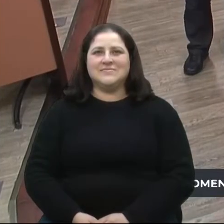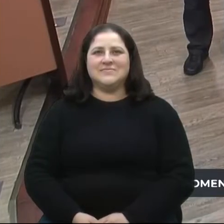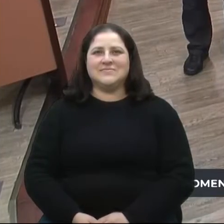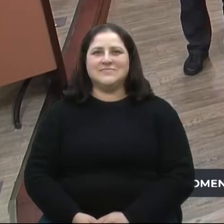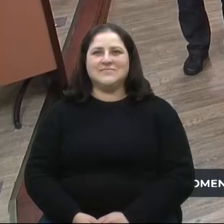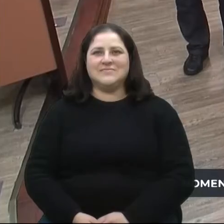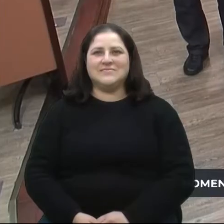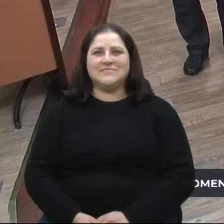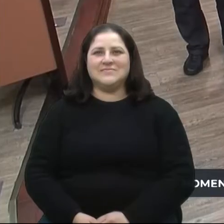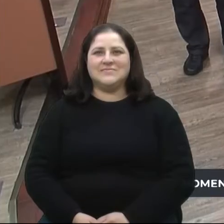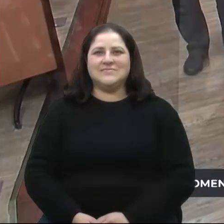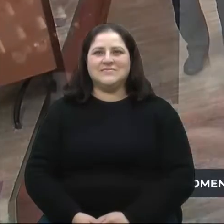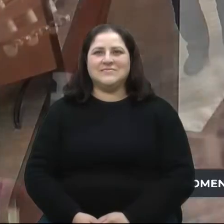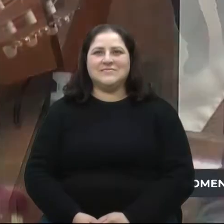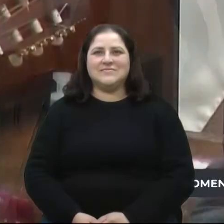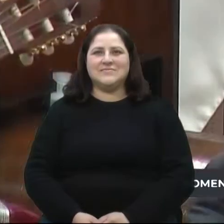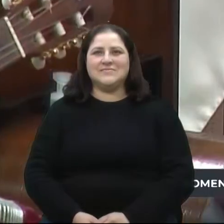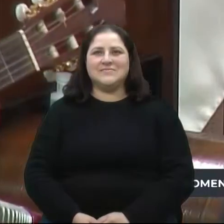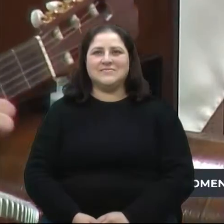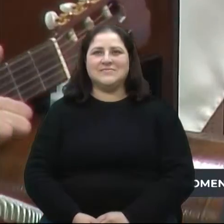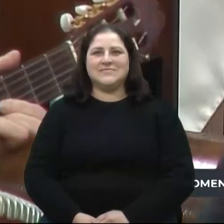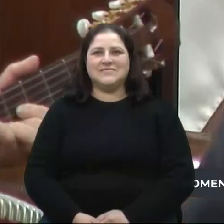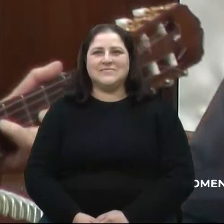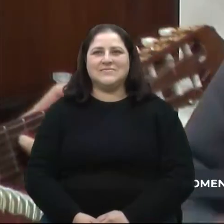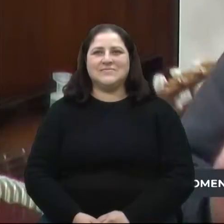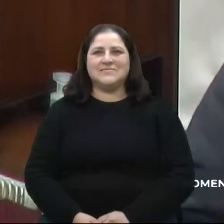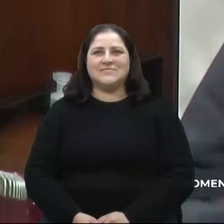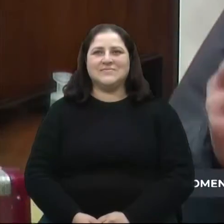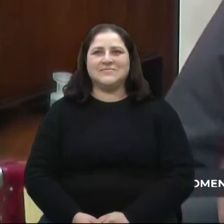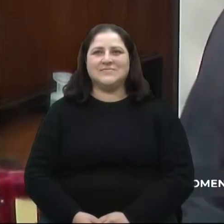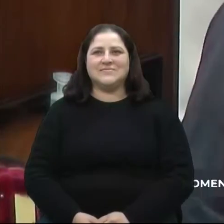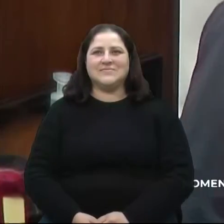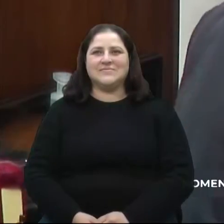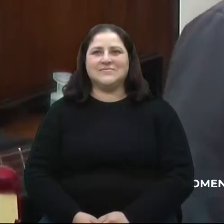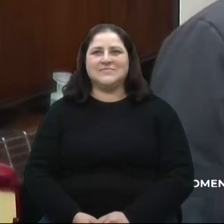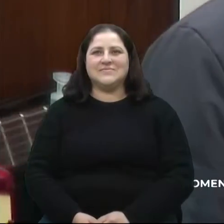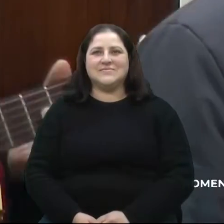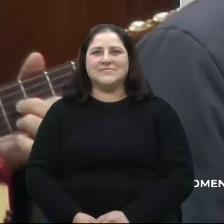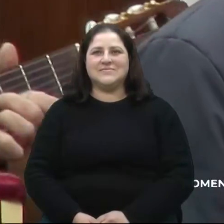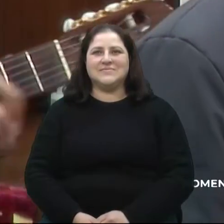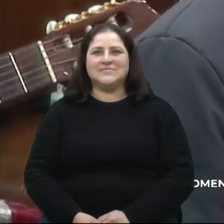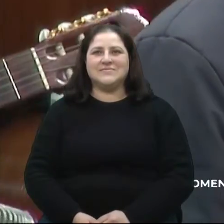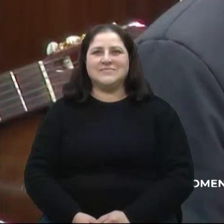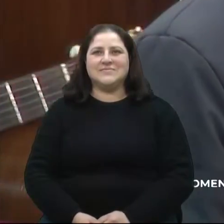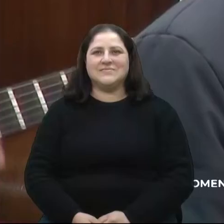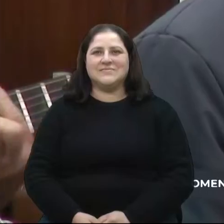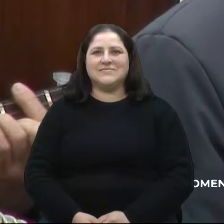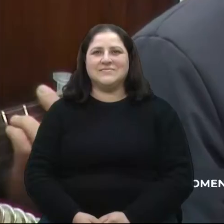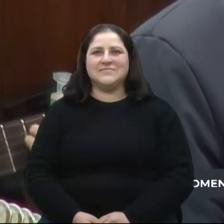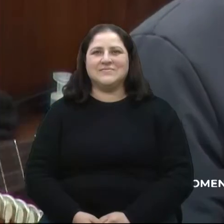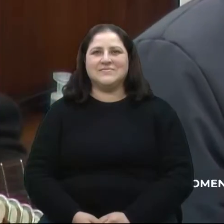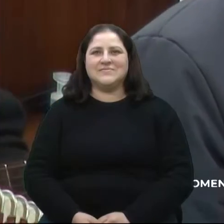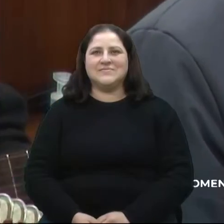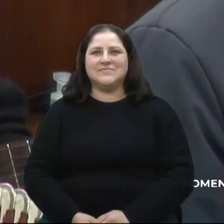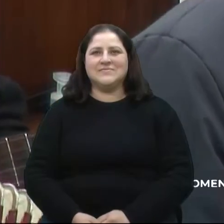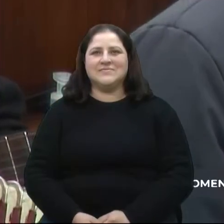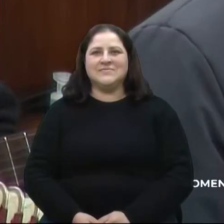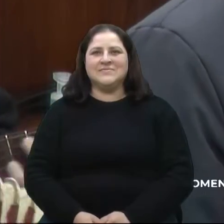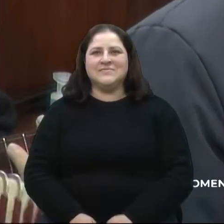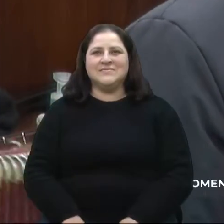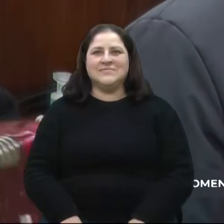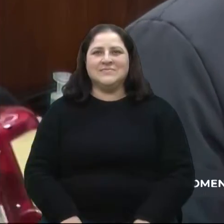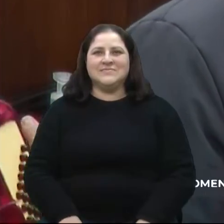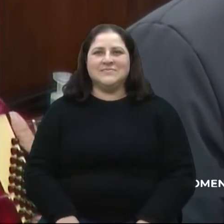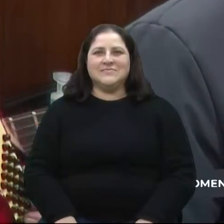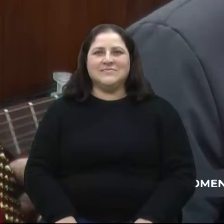non è venuto da me, ma perché sabato de sera e